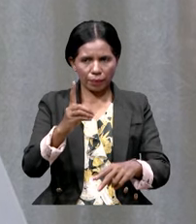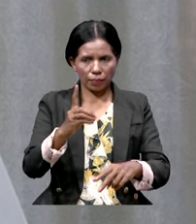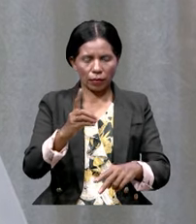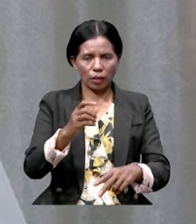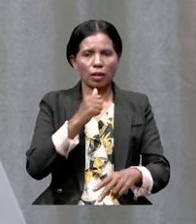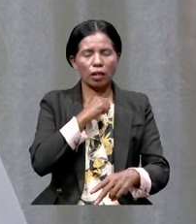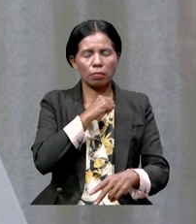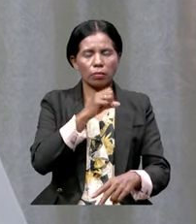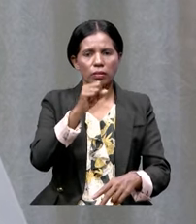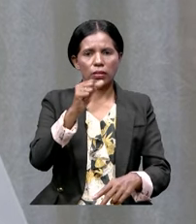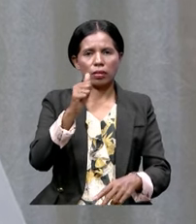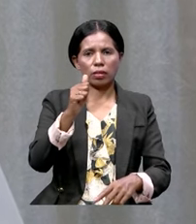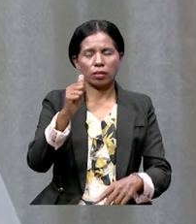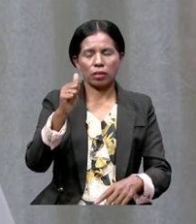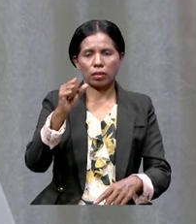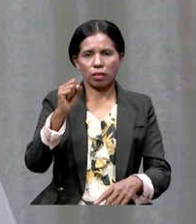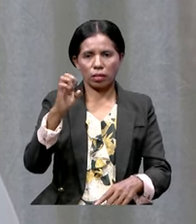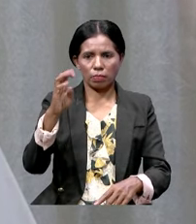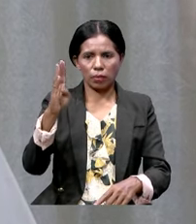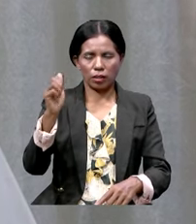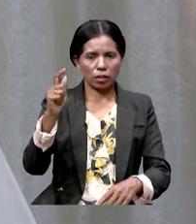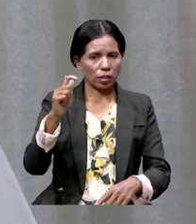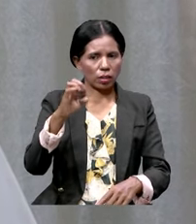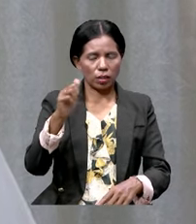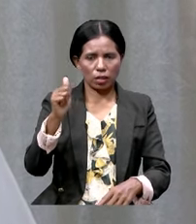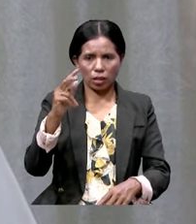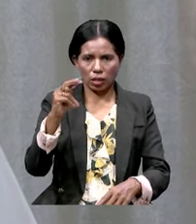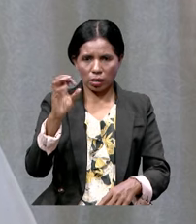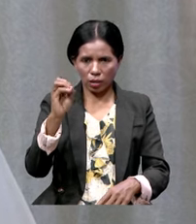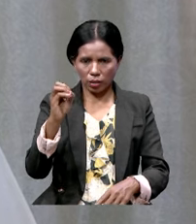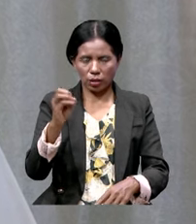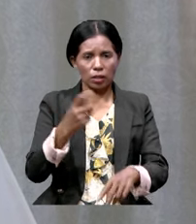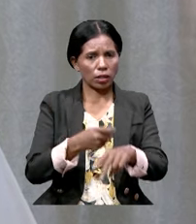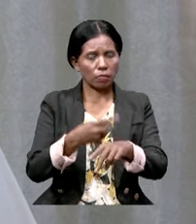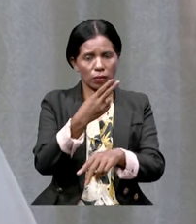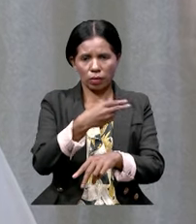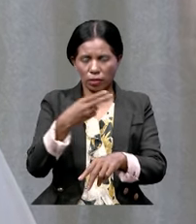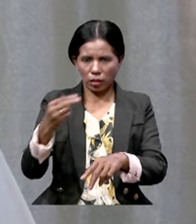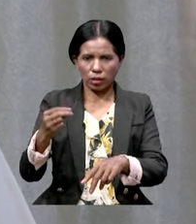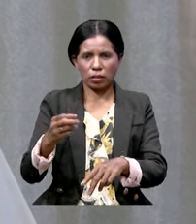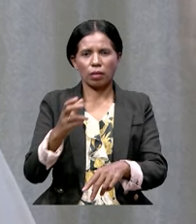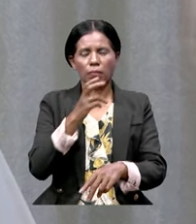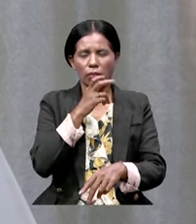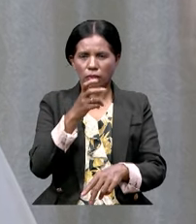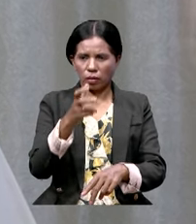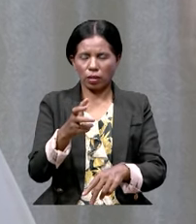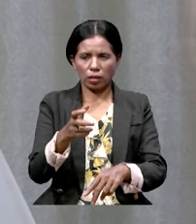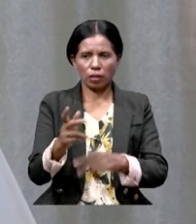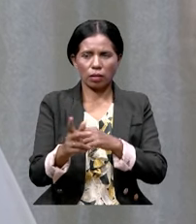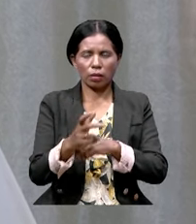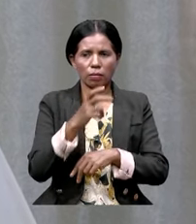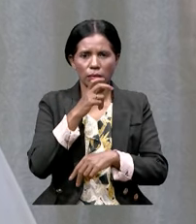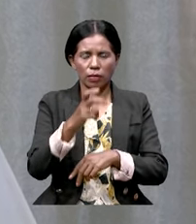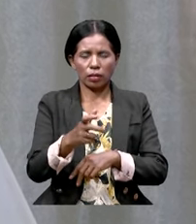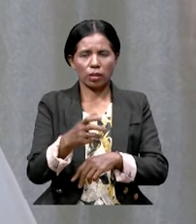sebastião aparício maria aparício da silva nesse tempo portugues Bandu, ya ia